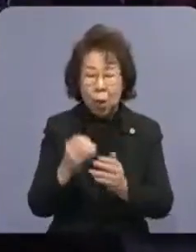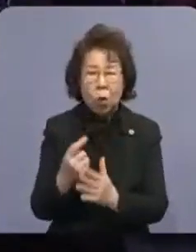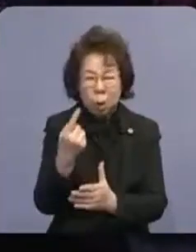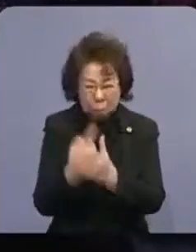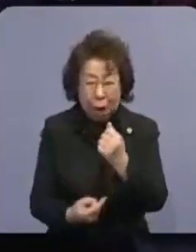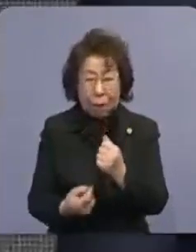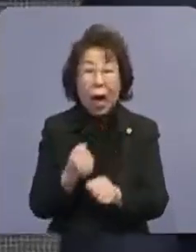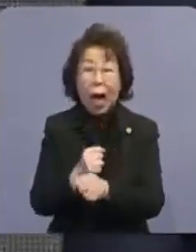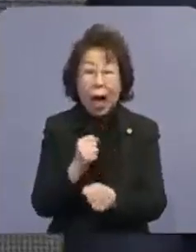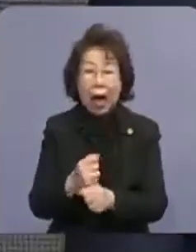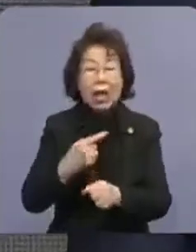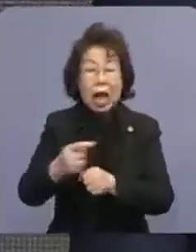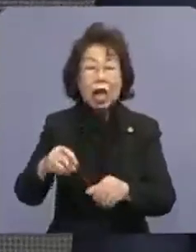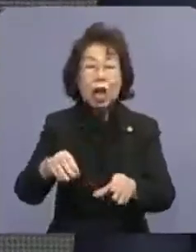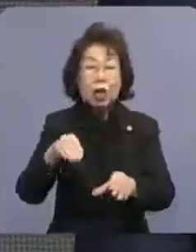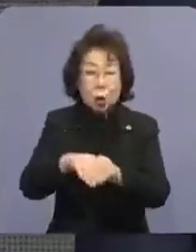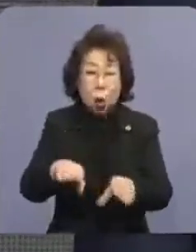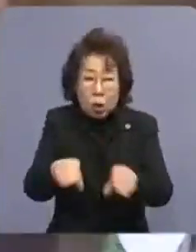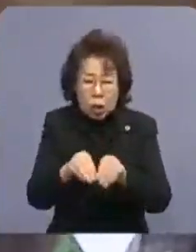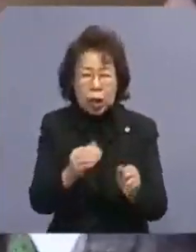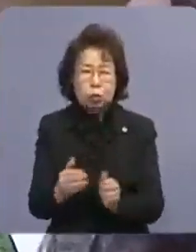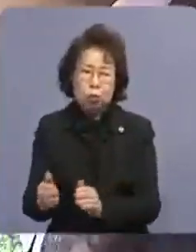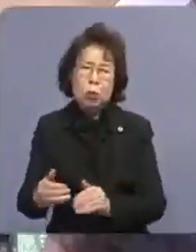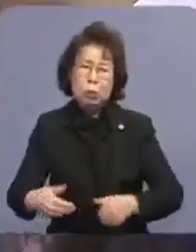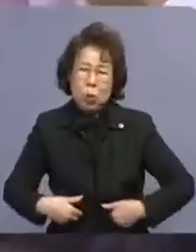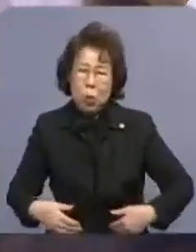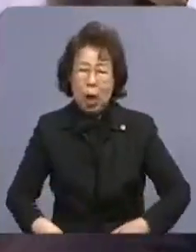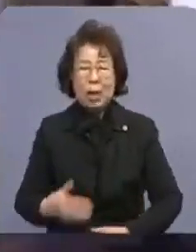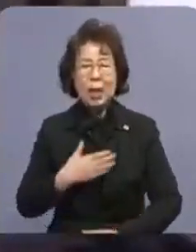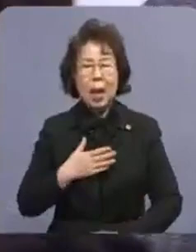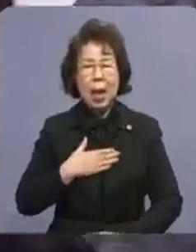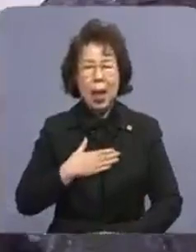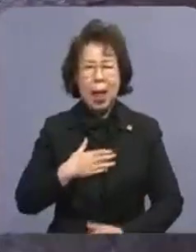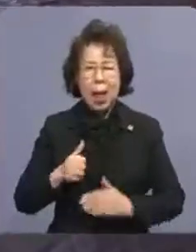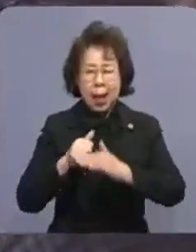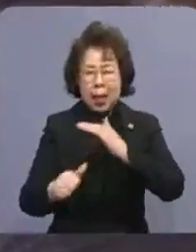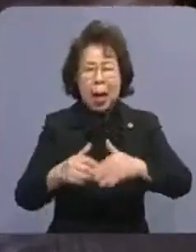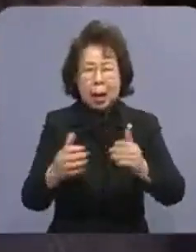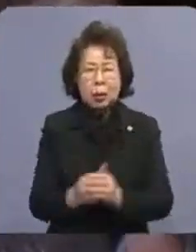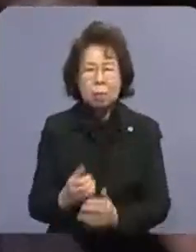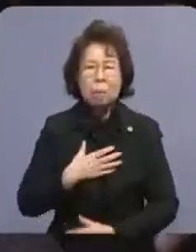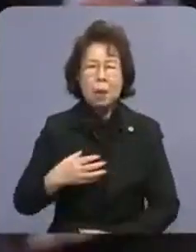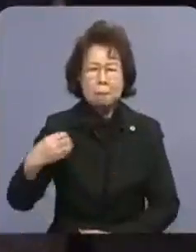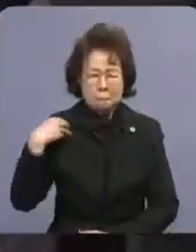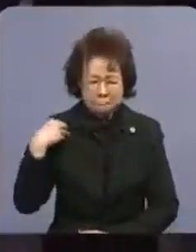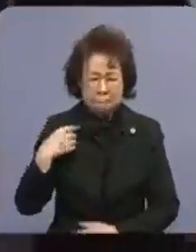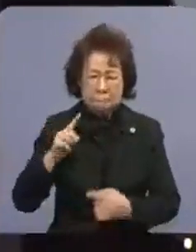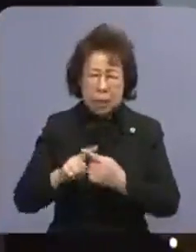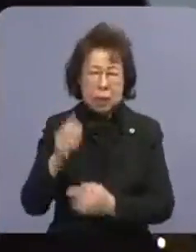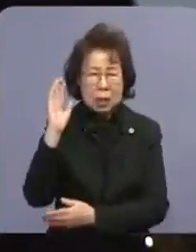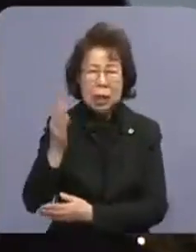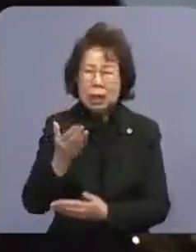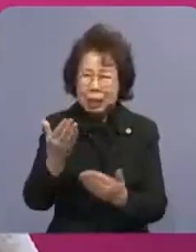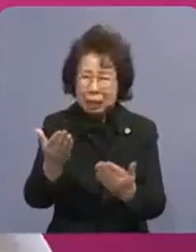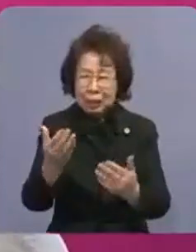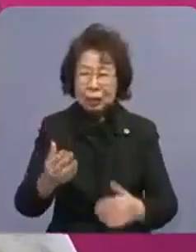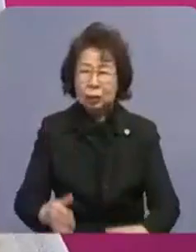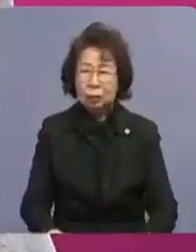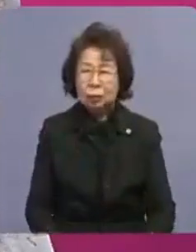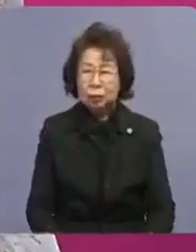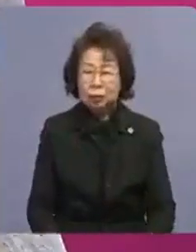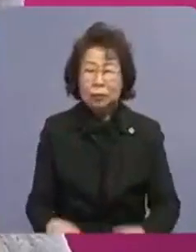똘똘 뭉쳐 내년 총선에 대비해야 한다며 자신이 당의 통합을 이끌 적임자임을 강조했습니다.